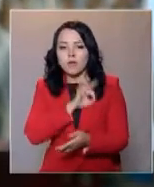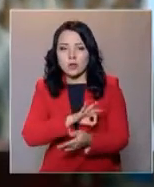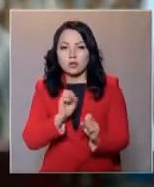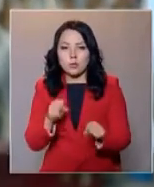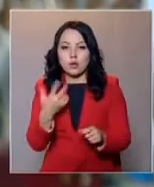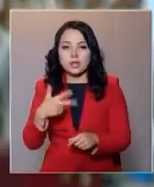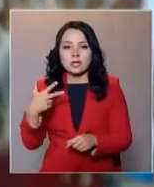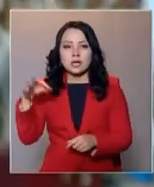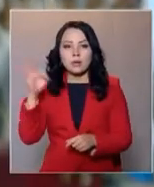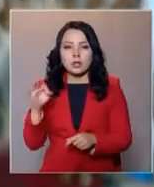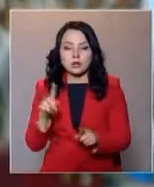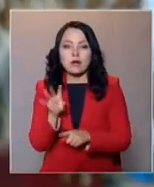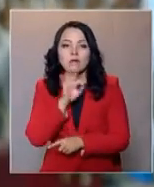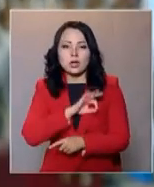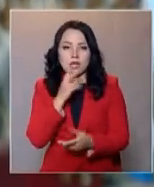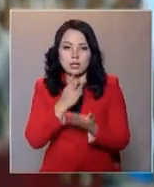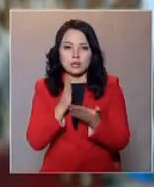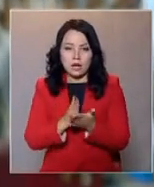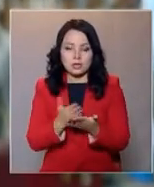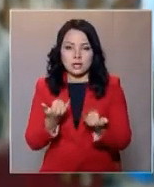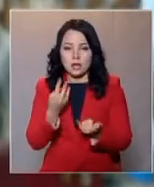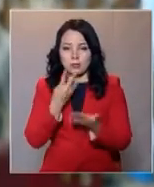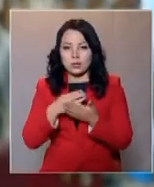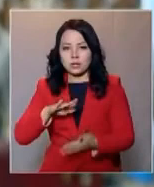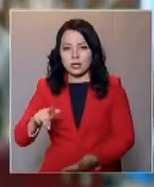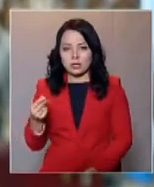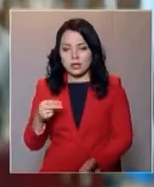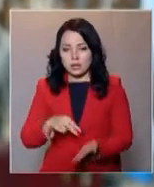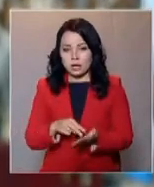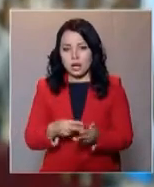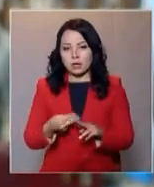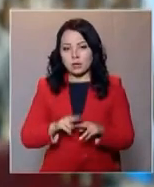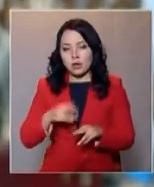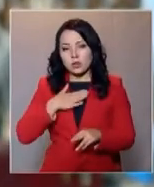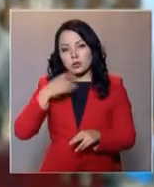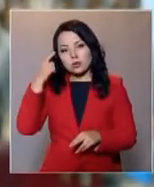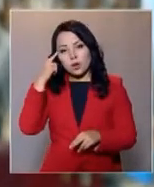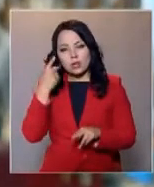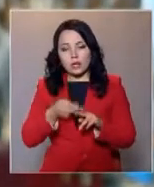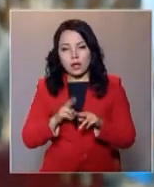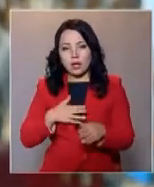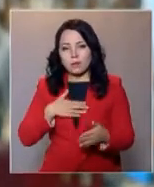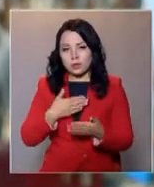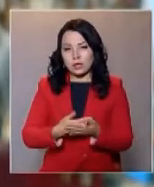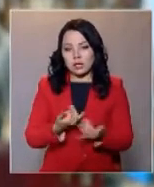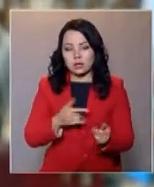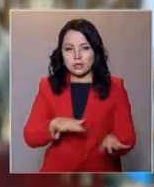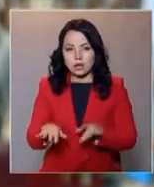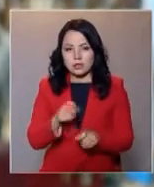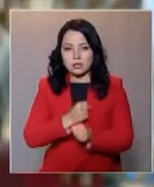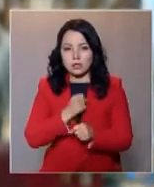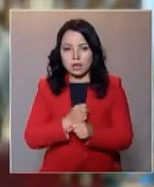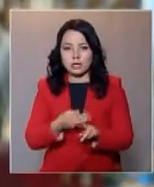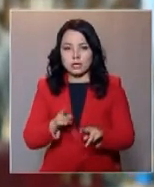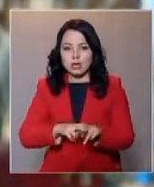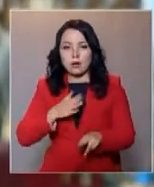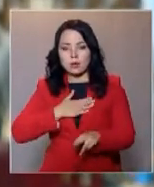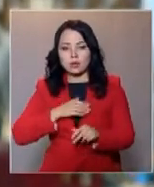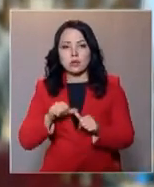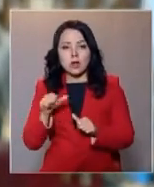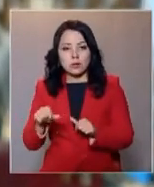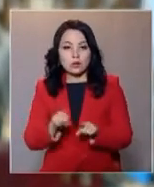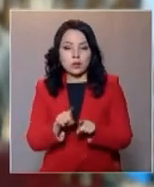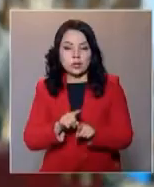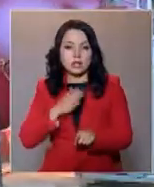теперь на 30% выгоднее стала по отношению к тенге. Поэтому я думаю, что это более позитивные моменты. Кроме того, наши